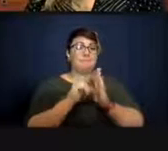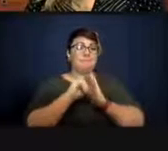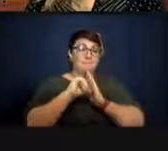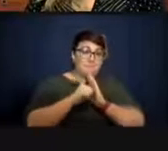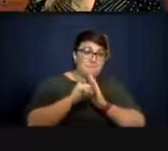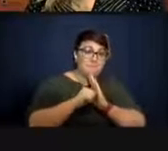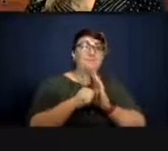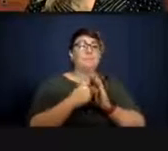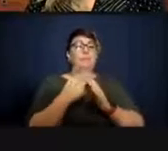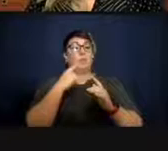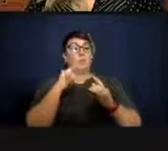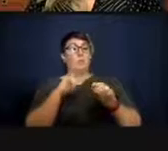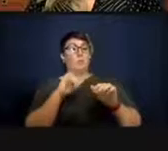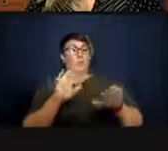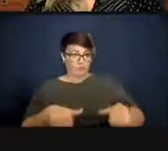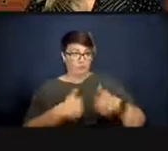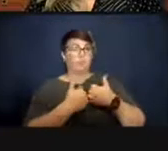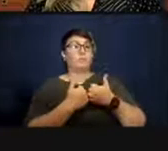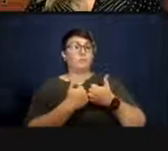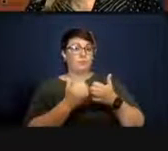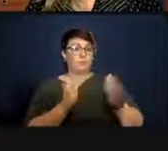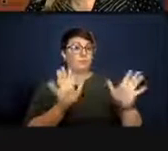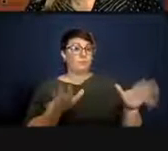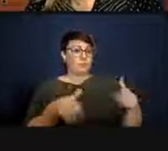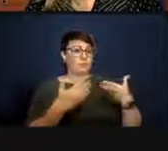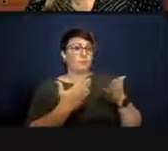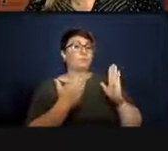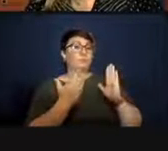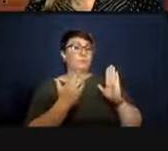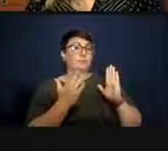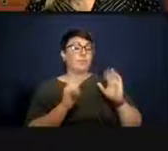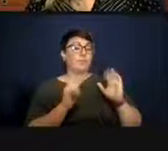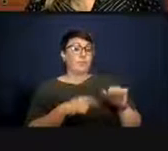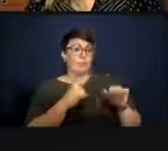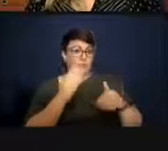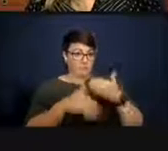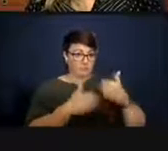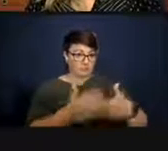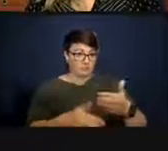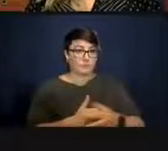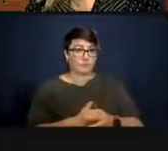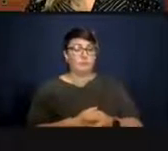الكثافة التي عملتم من خلالها.